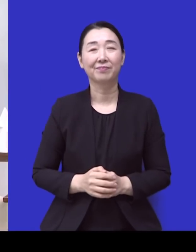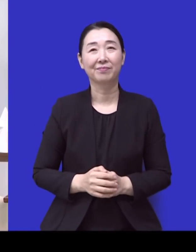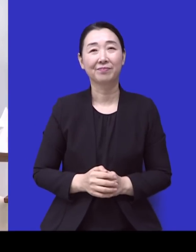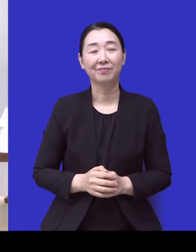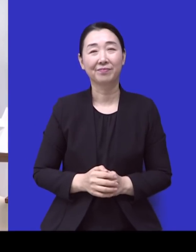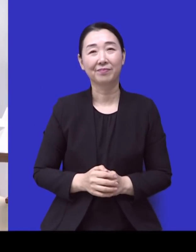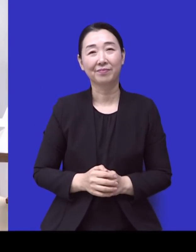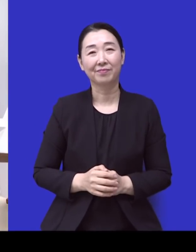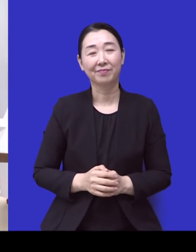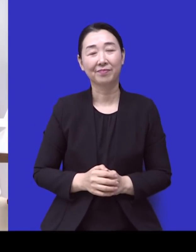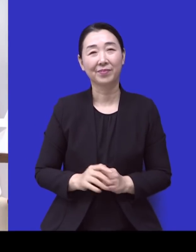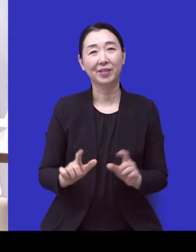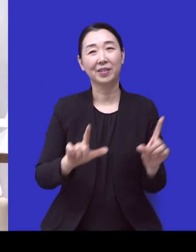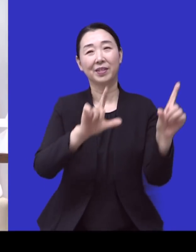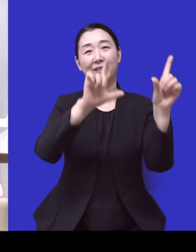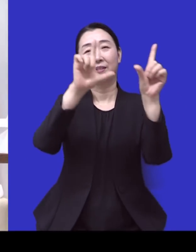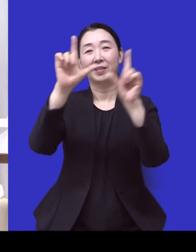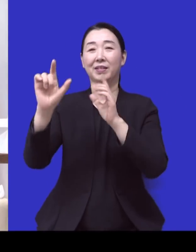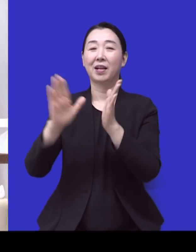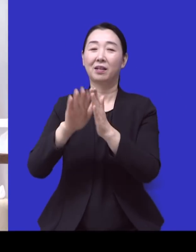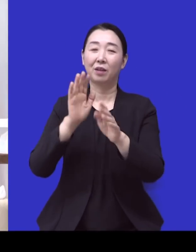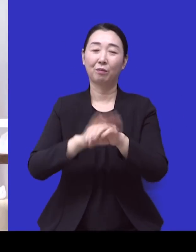무한 시절 지날 때